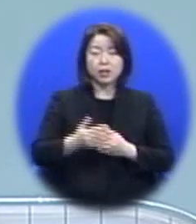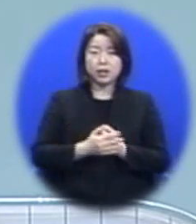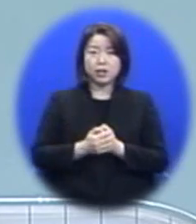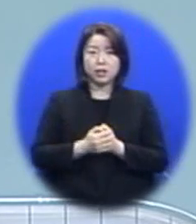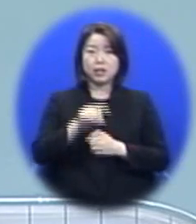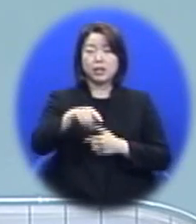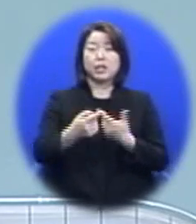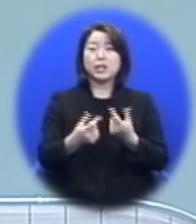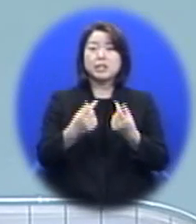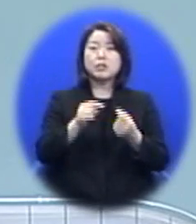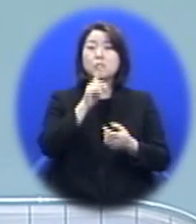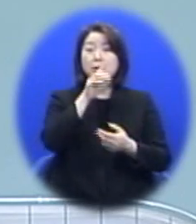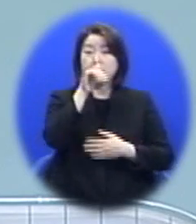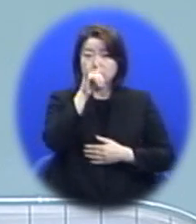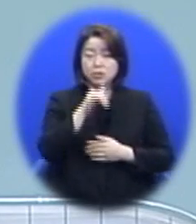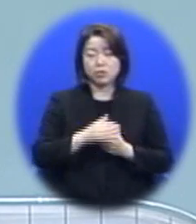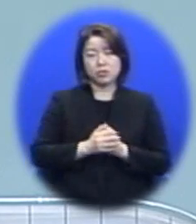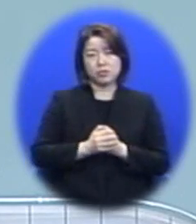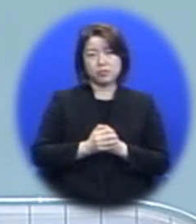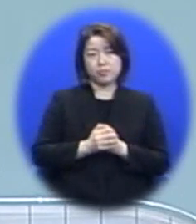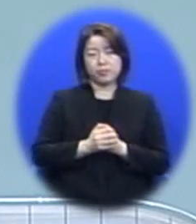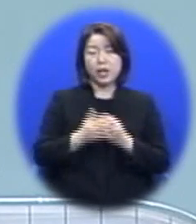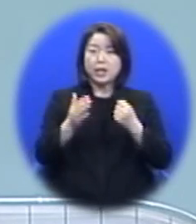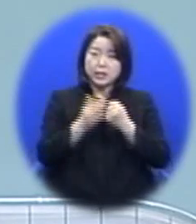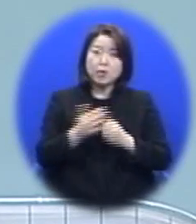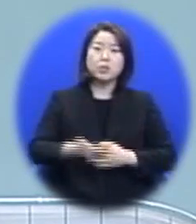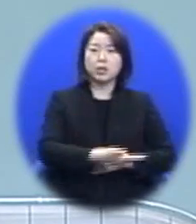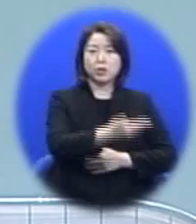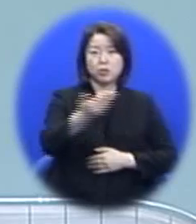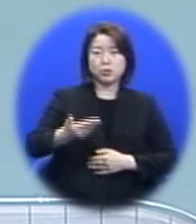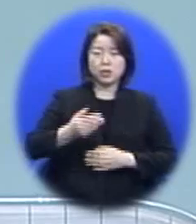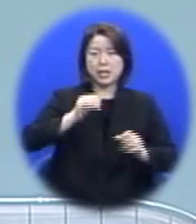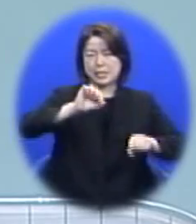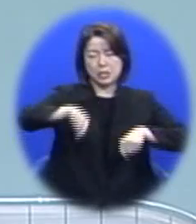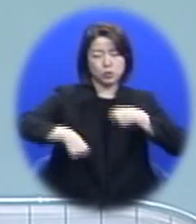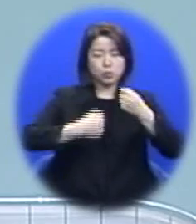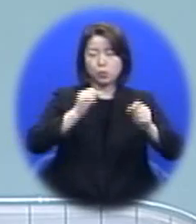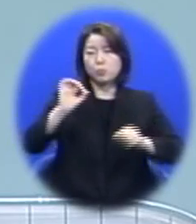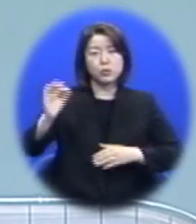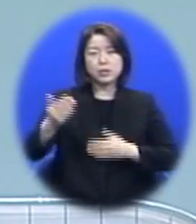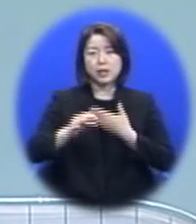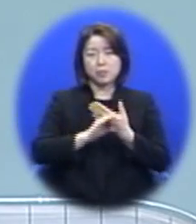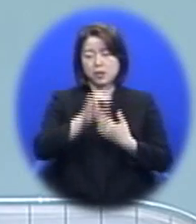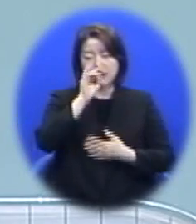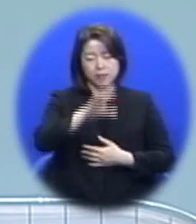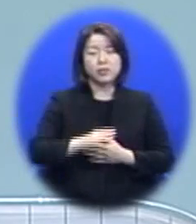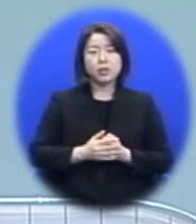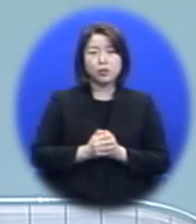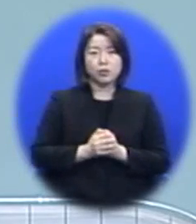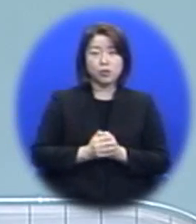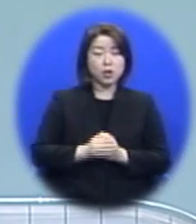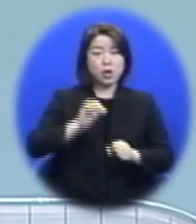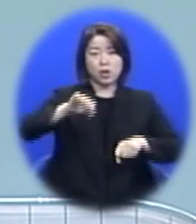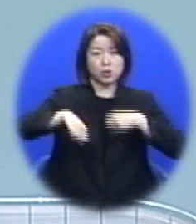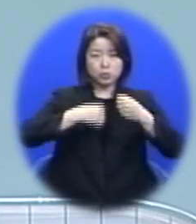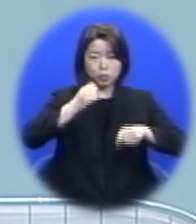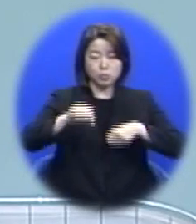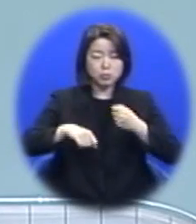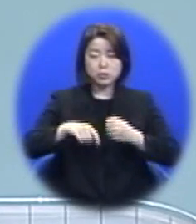그런 이야기를 하더라고요. 그래서 여러분 동물이 되면 안 돼요. 동물은 못